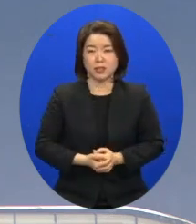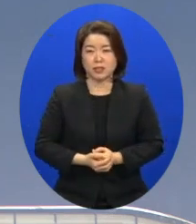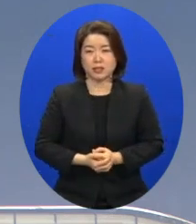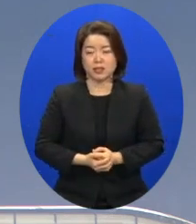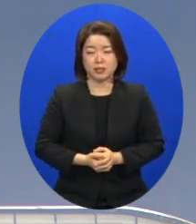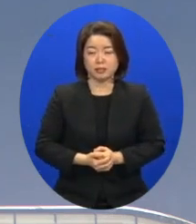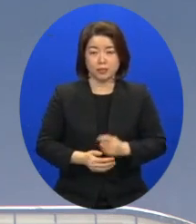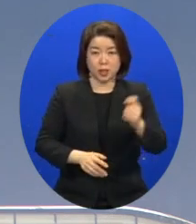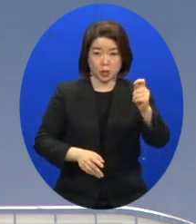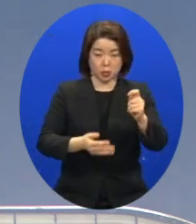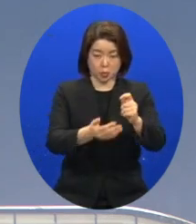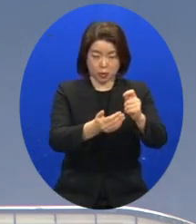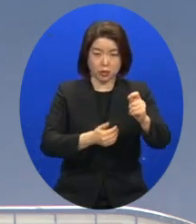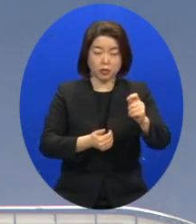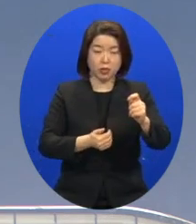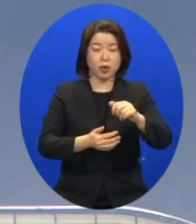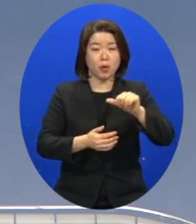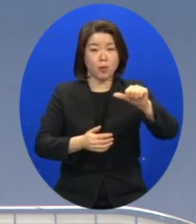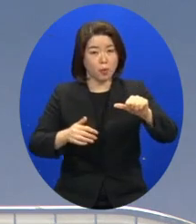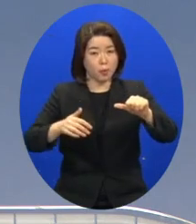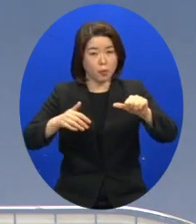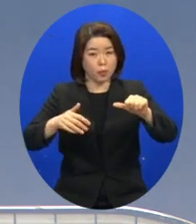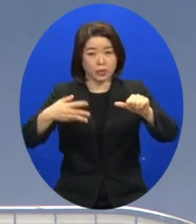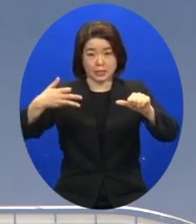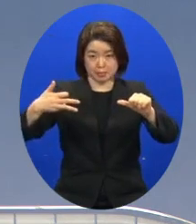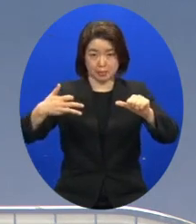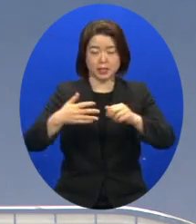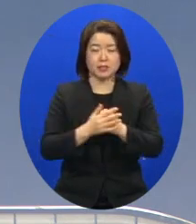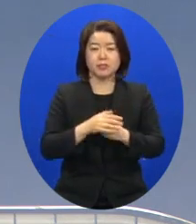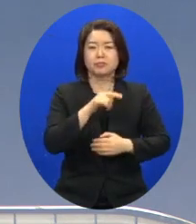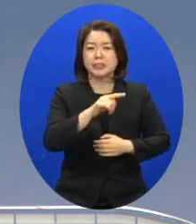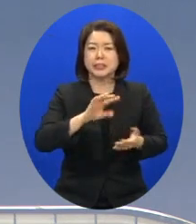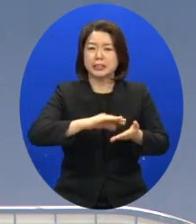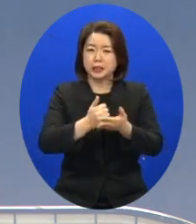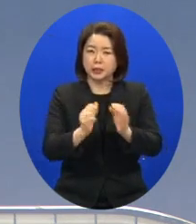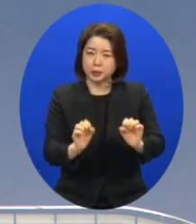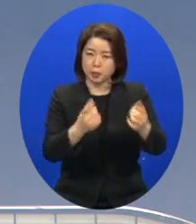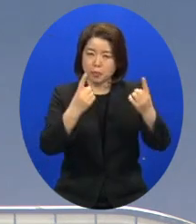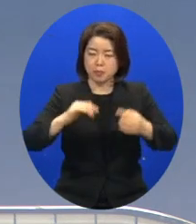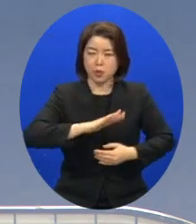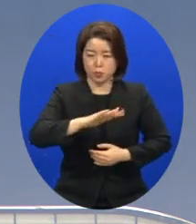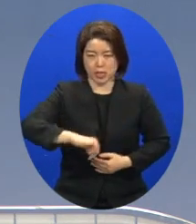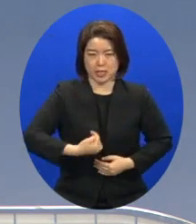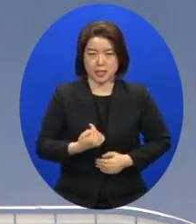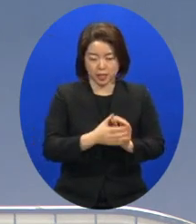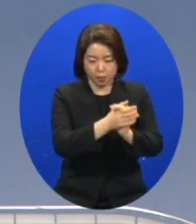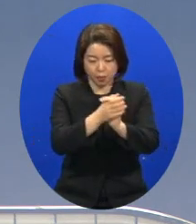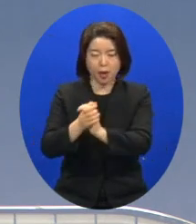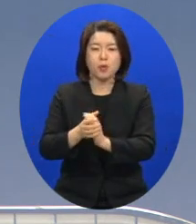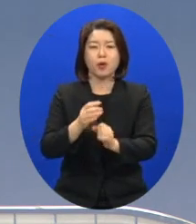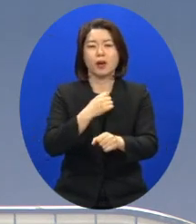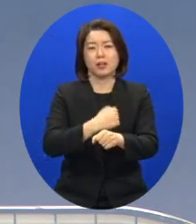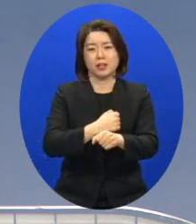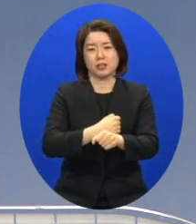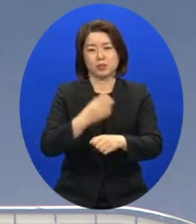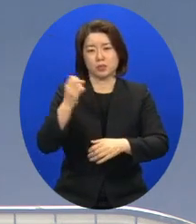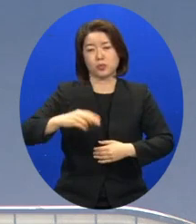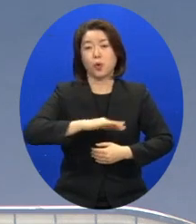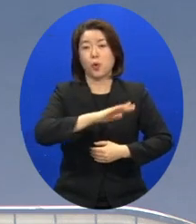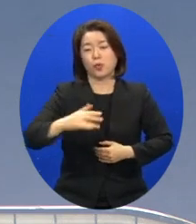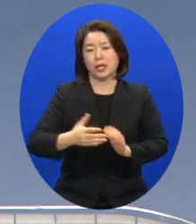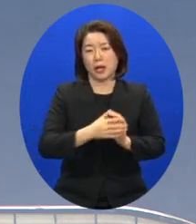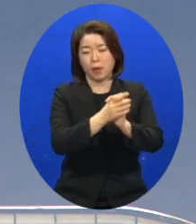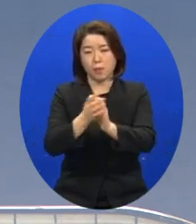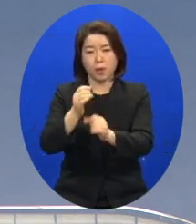고린도후서 5장 18절에 그가 그리스도로 말미암아 우리를 자기와 화목하게 하시고 또 우리에게 화목하게